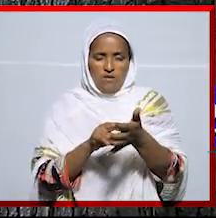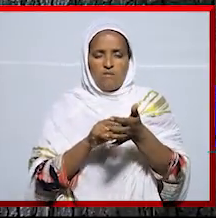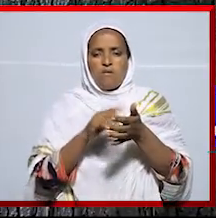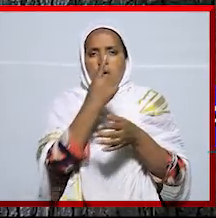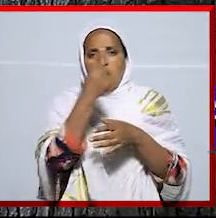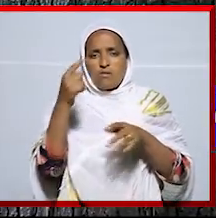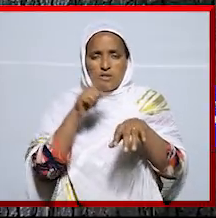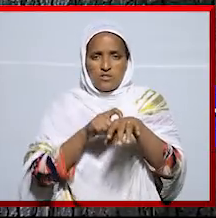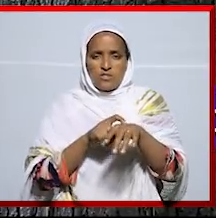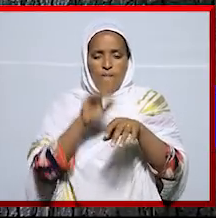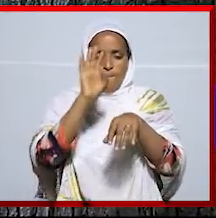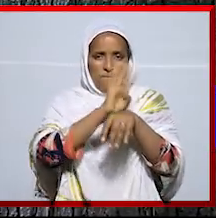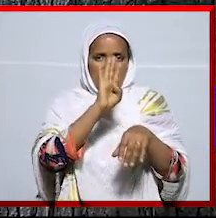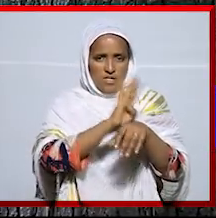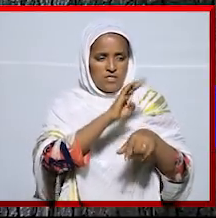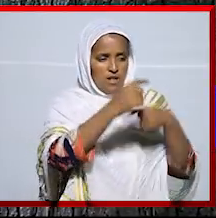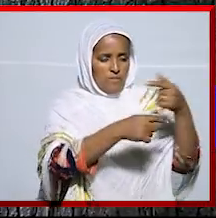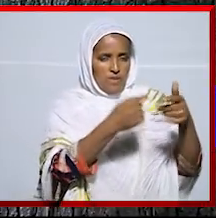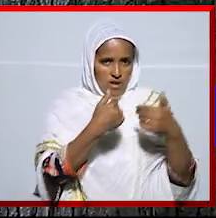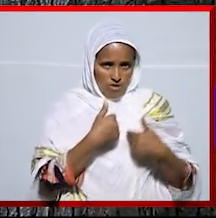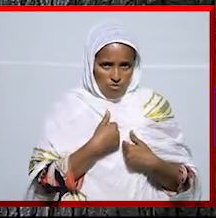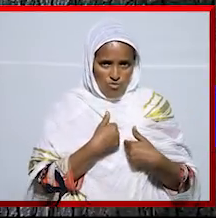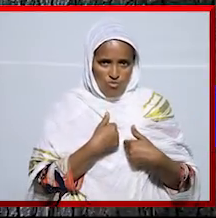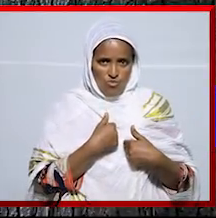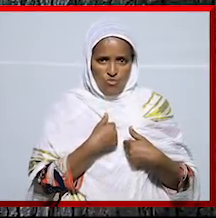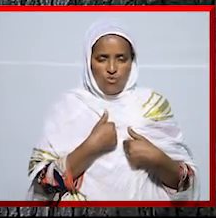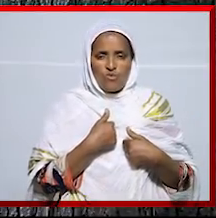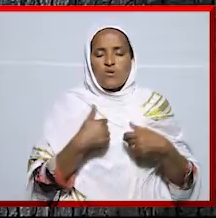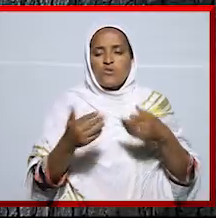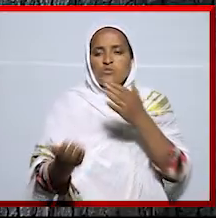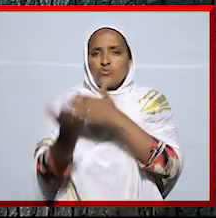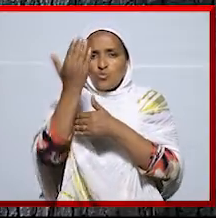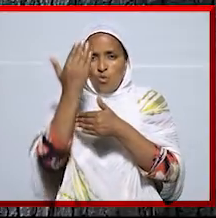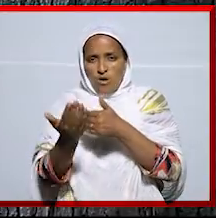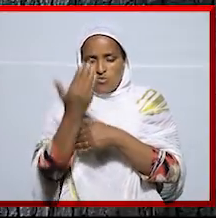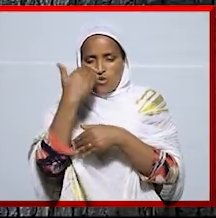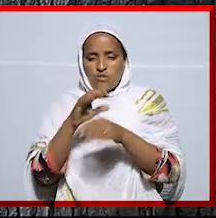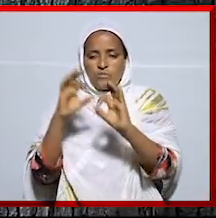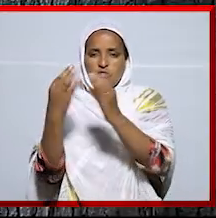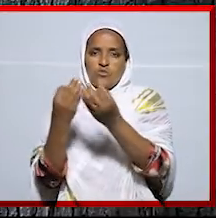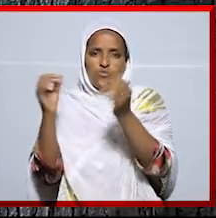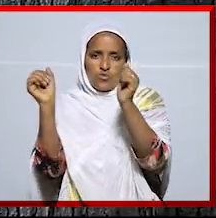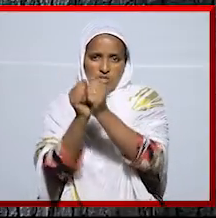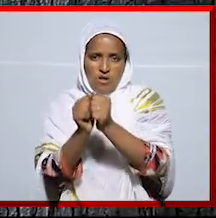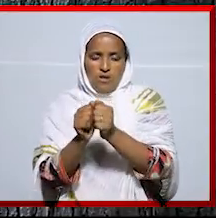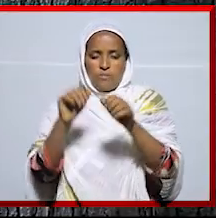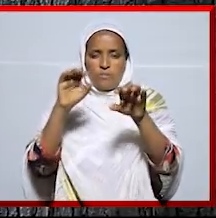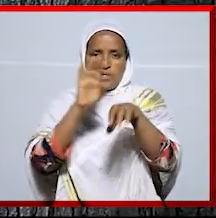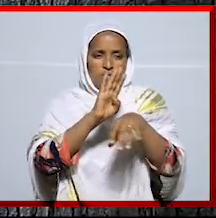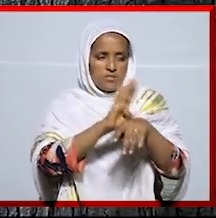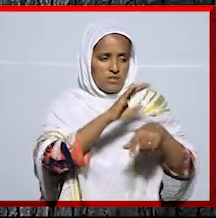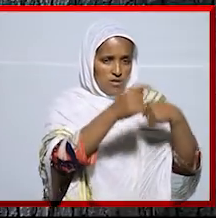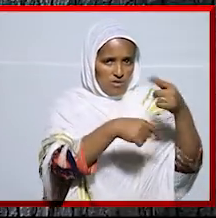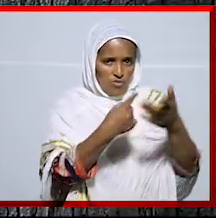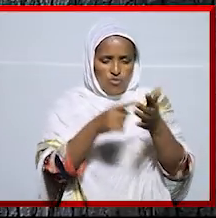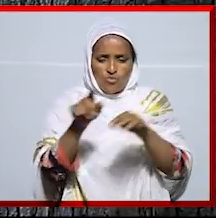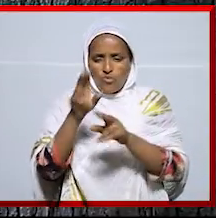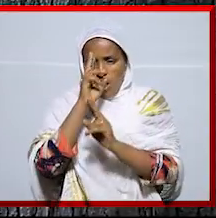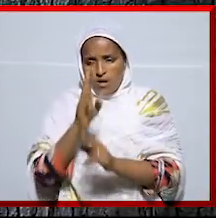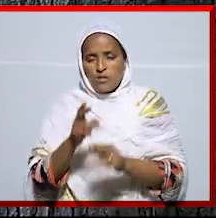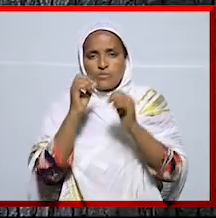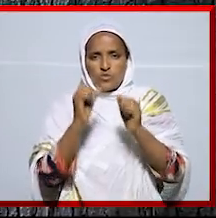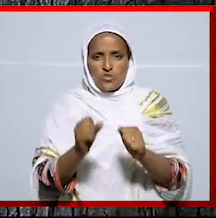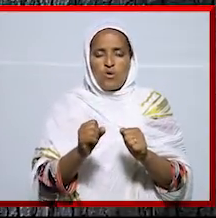አሁን ለምሳሌ ያው አንዳንዴ አሁን ቤተክርስቲያንም እሄዳለሁ ጧት ጧት ቤተሰቦቼ ጋር ቤተክርስቲያን